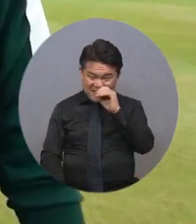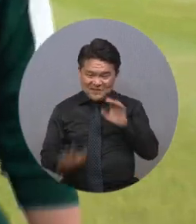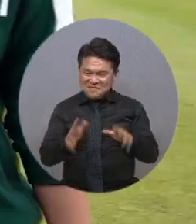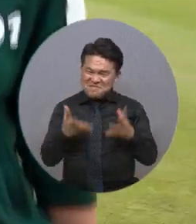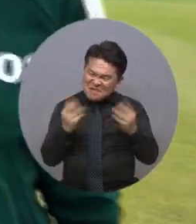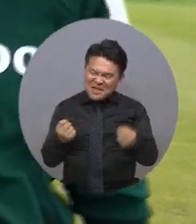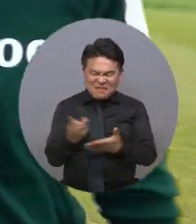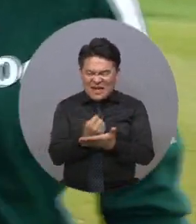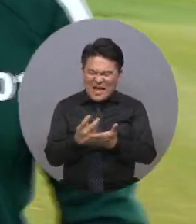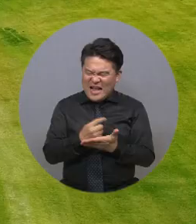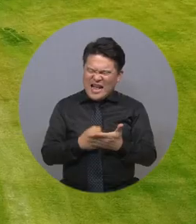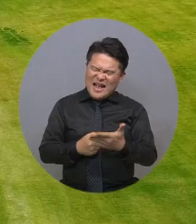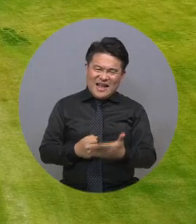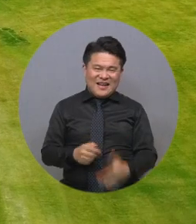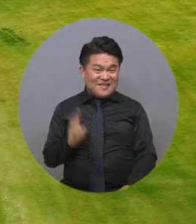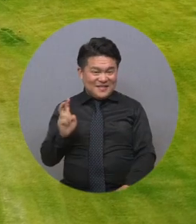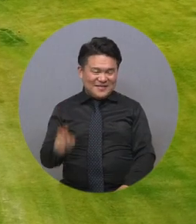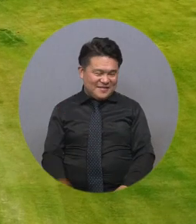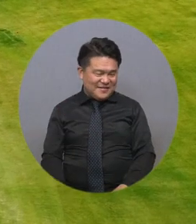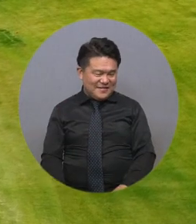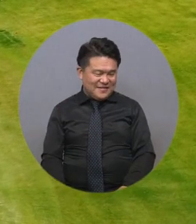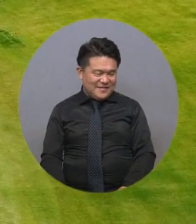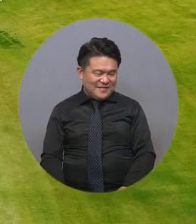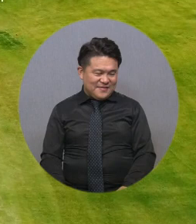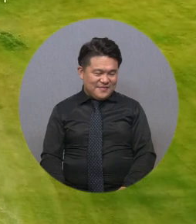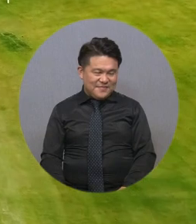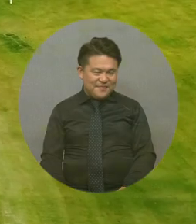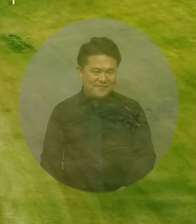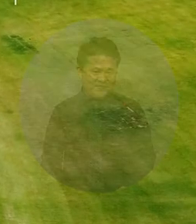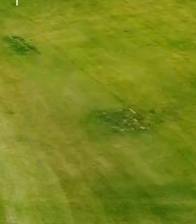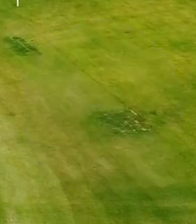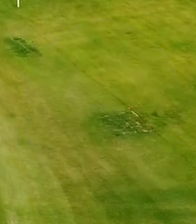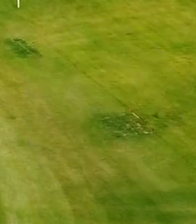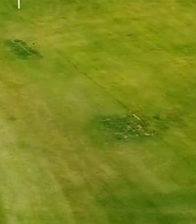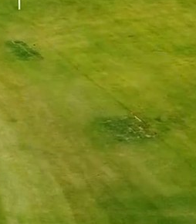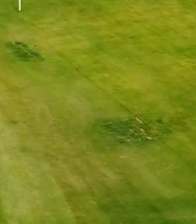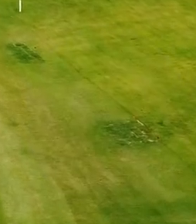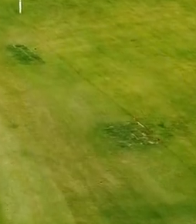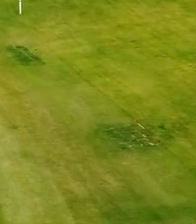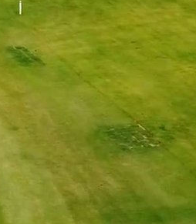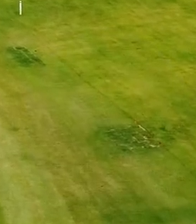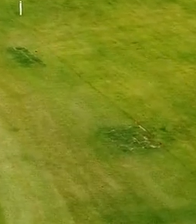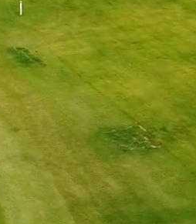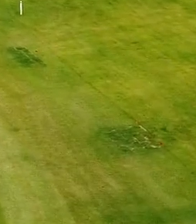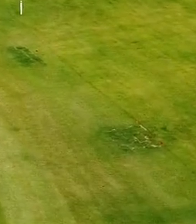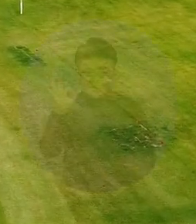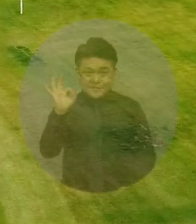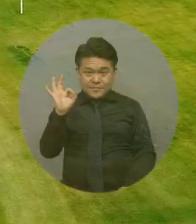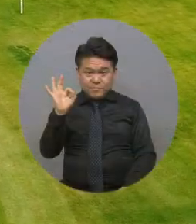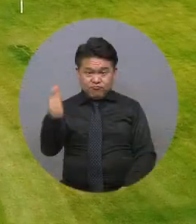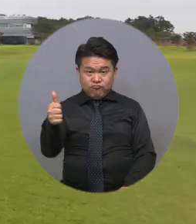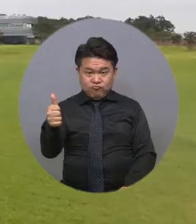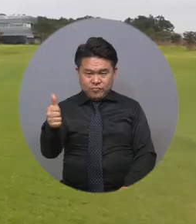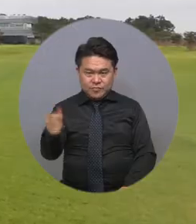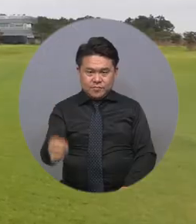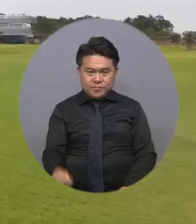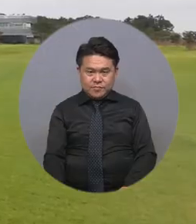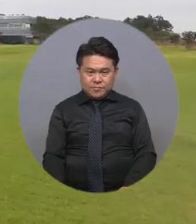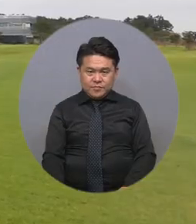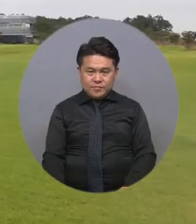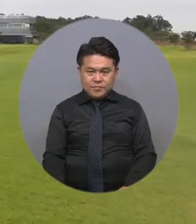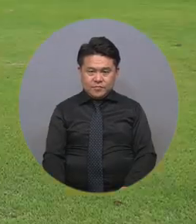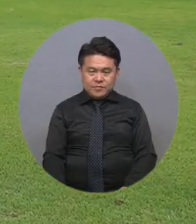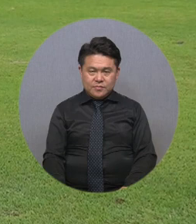간다. 좋아, 좋아. 우와, 잘 좋아.